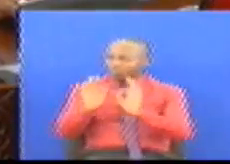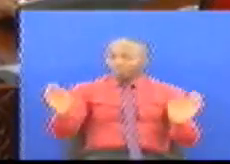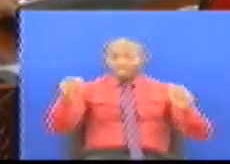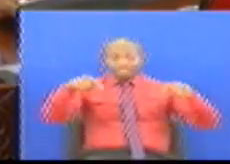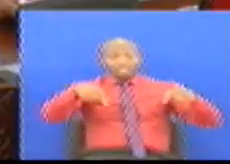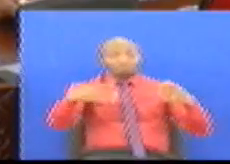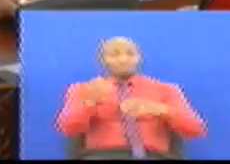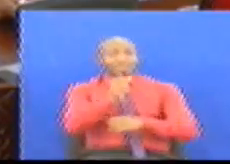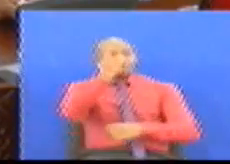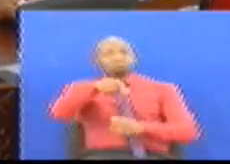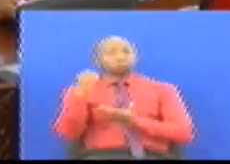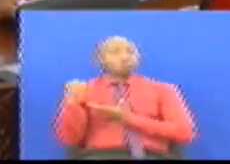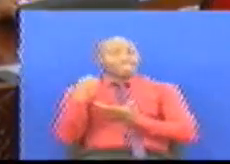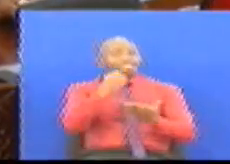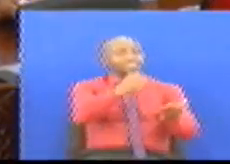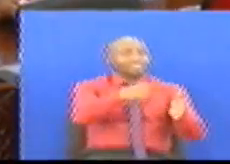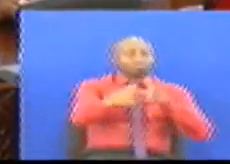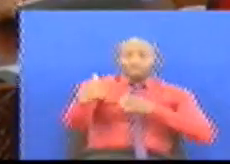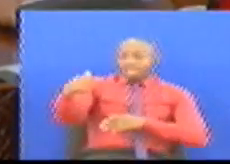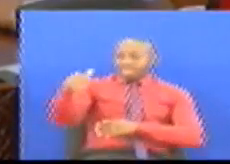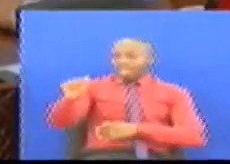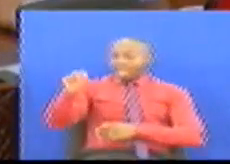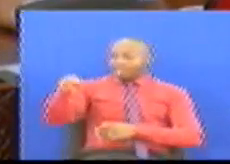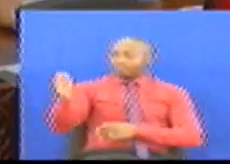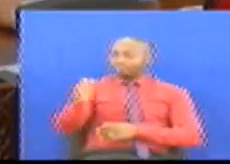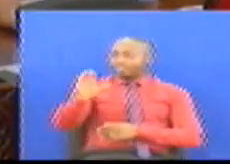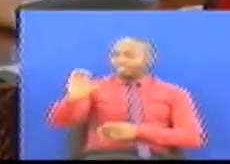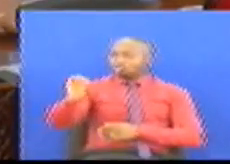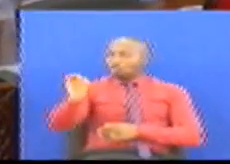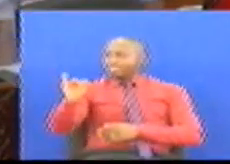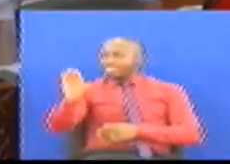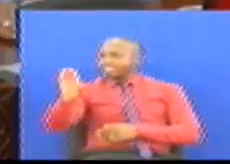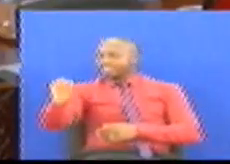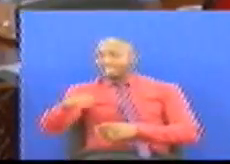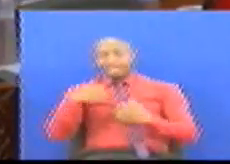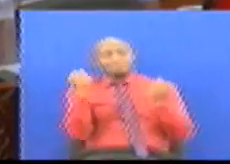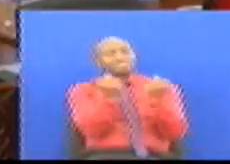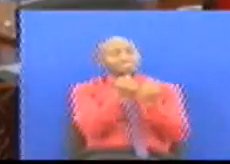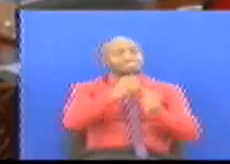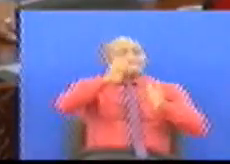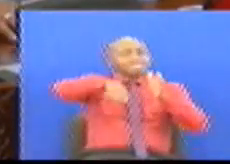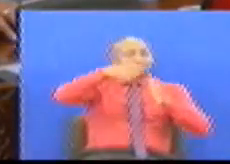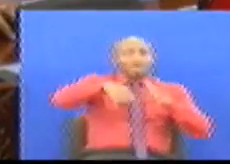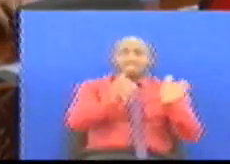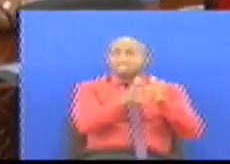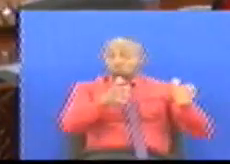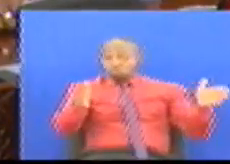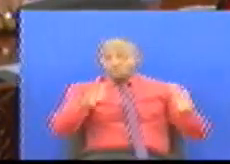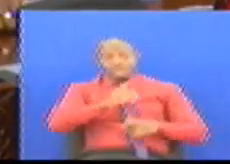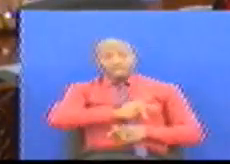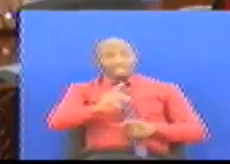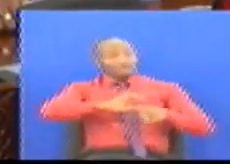tumepata pale mwekezaji Tan Choice ametengeneza kiwanda kikubwa ambacho kimsingi kile kiwanda kama si corona